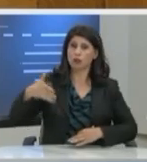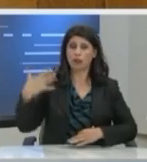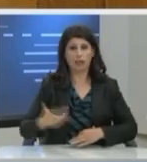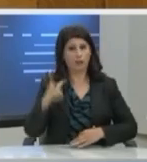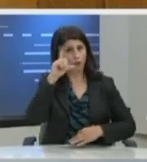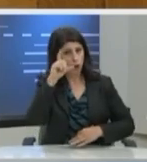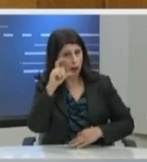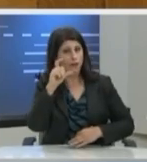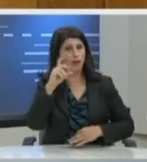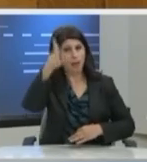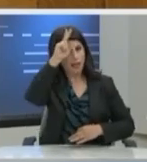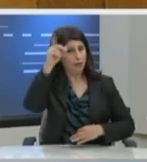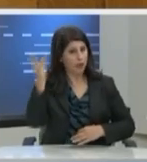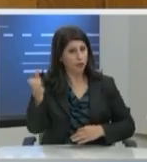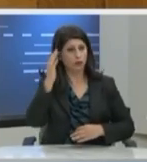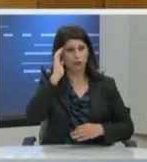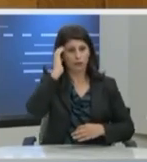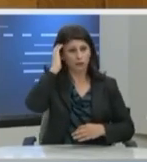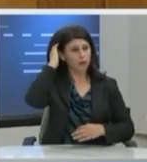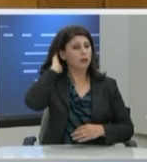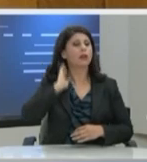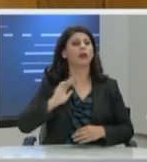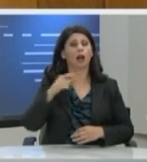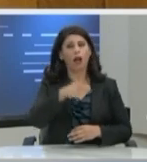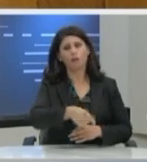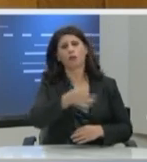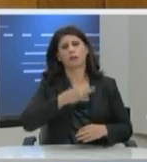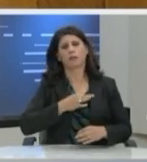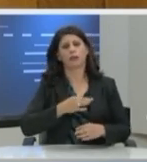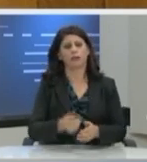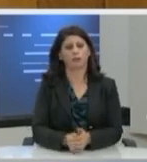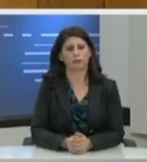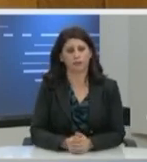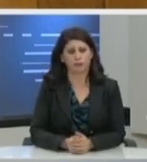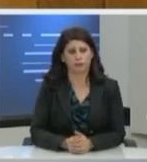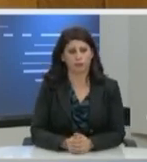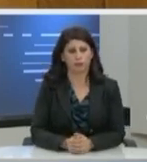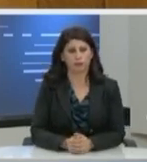είχε φωτογραφθεί με Γερμανούς. Αυτό είπατε.